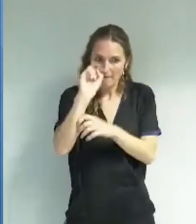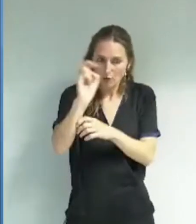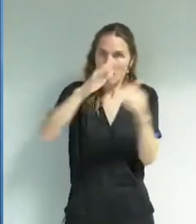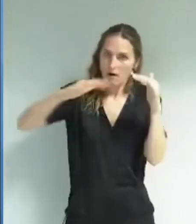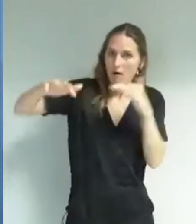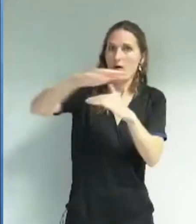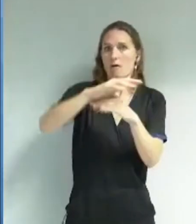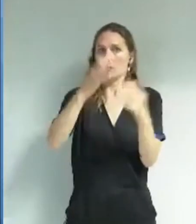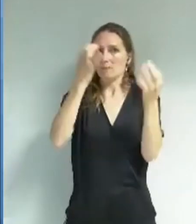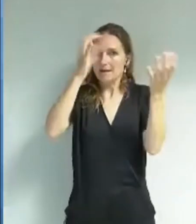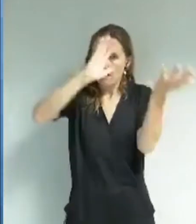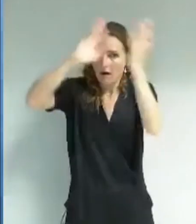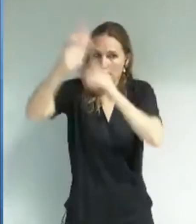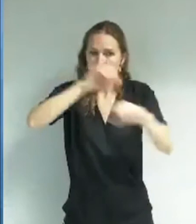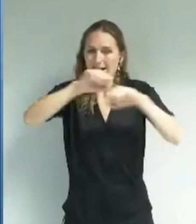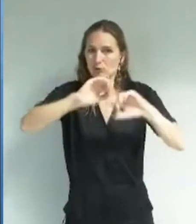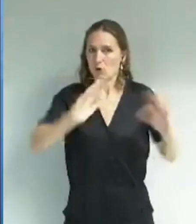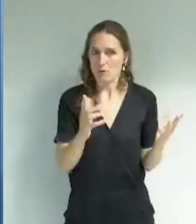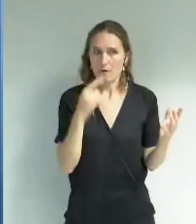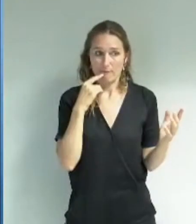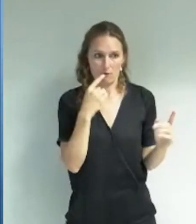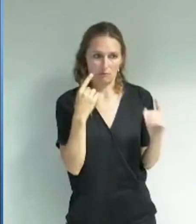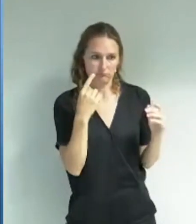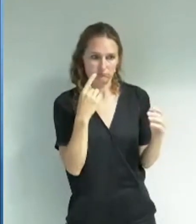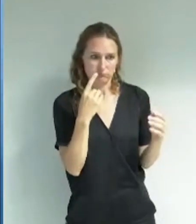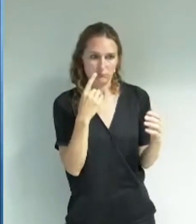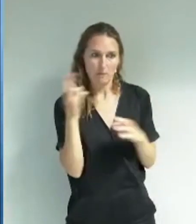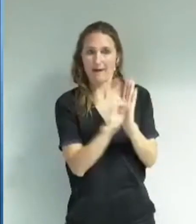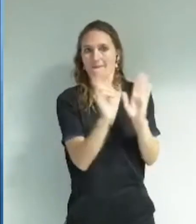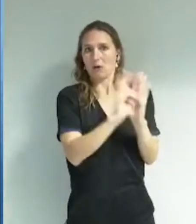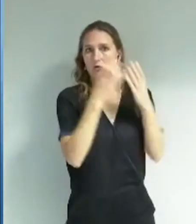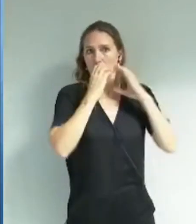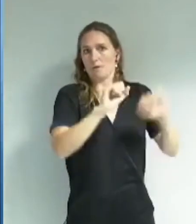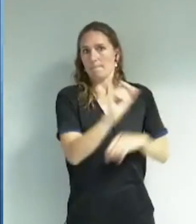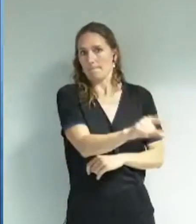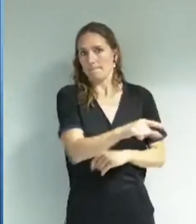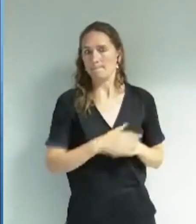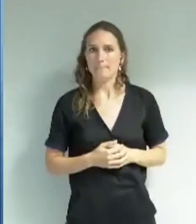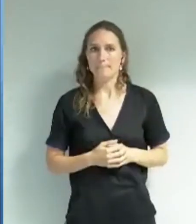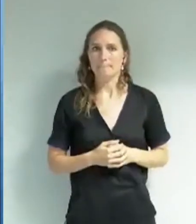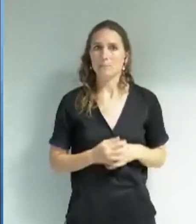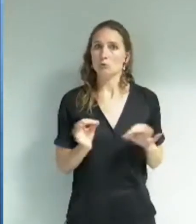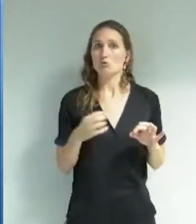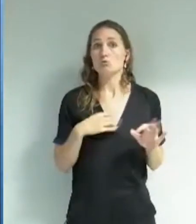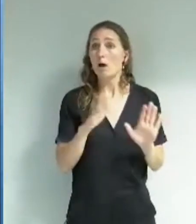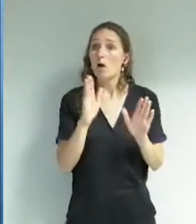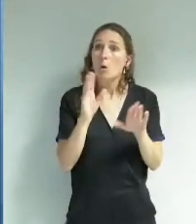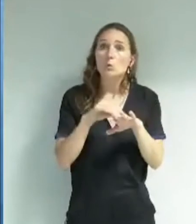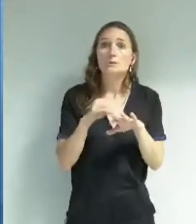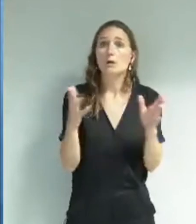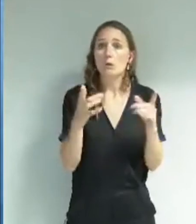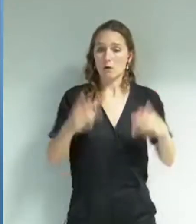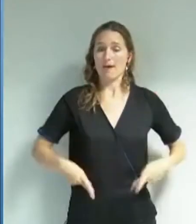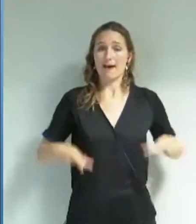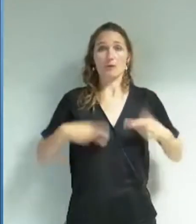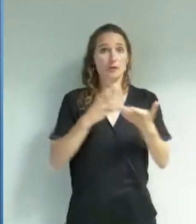d'agir. Voilà. Donc en conclusion, ma proposition est de maintenir cet atelier de projet et de continuer le